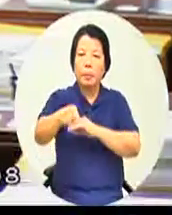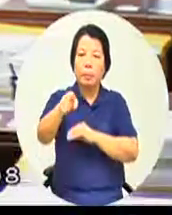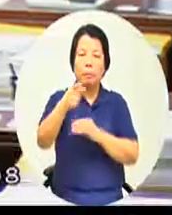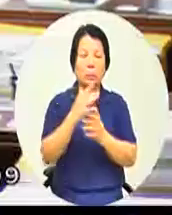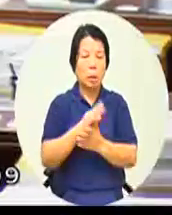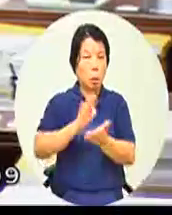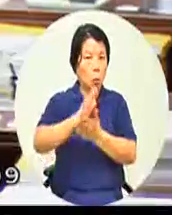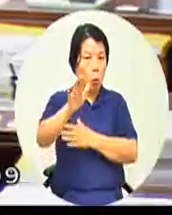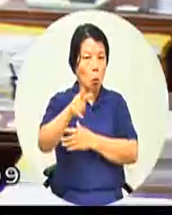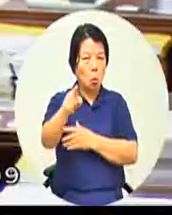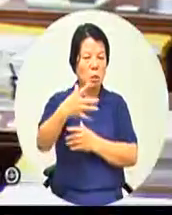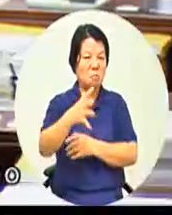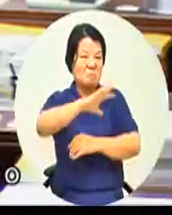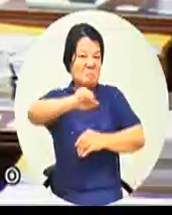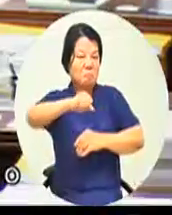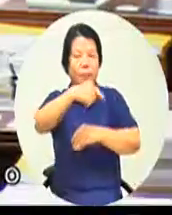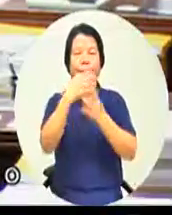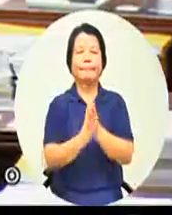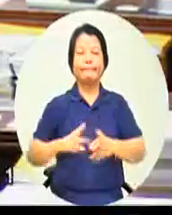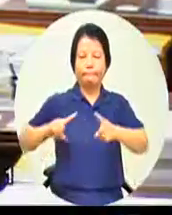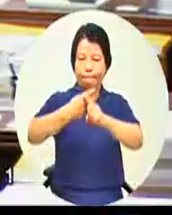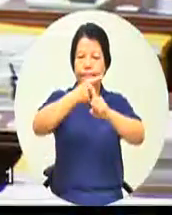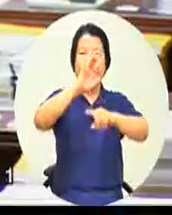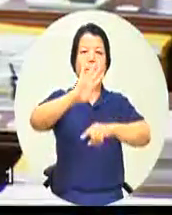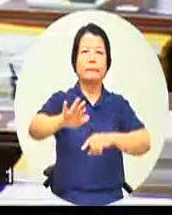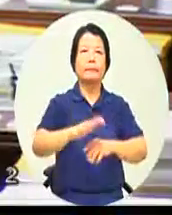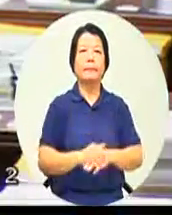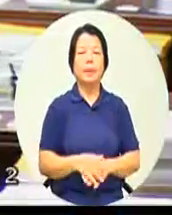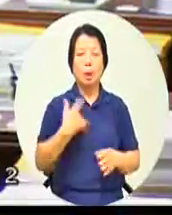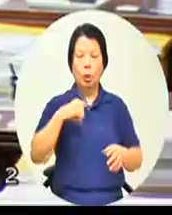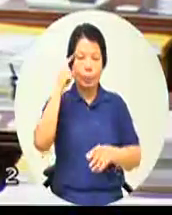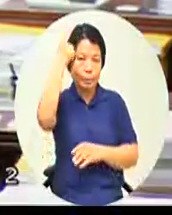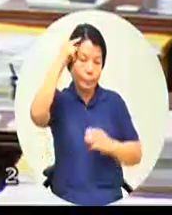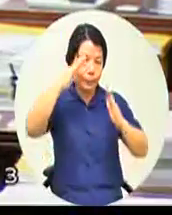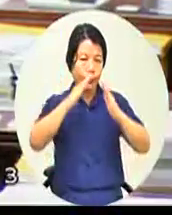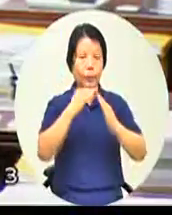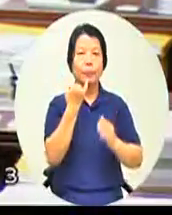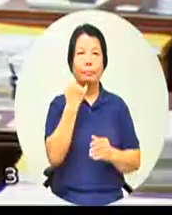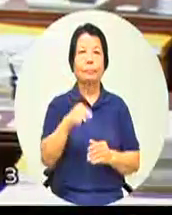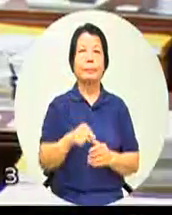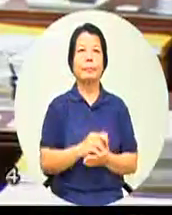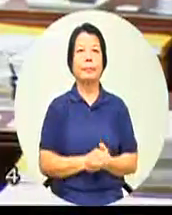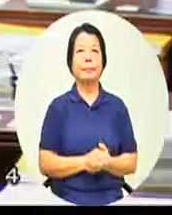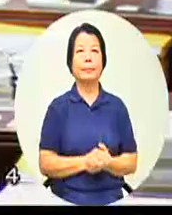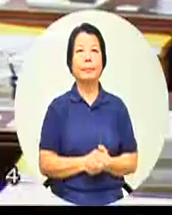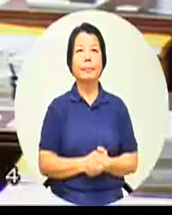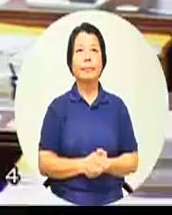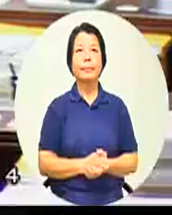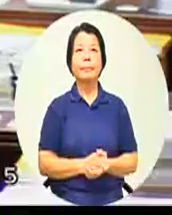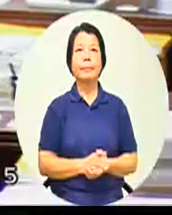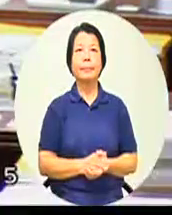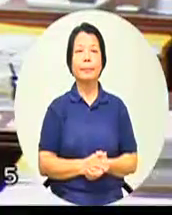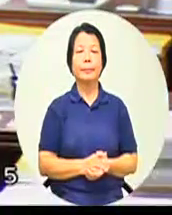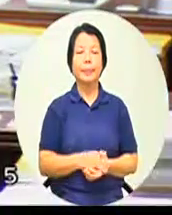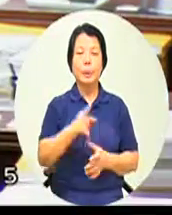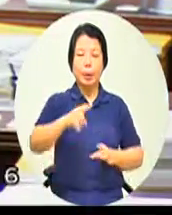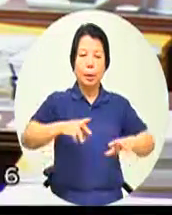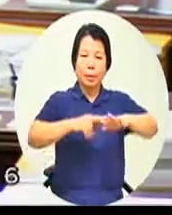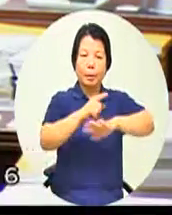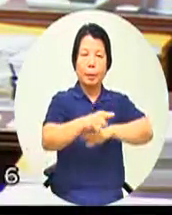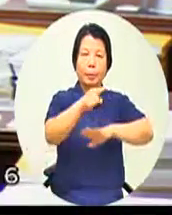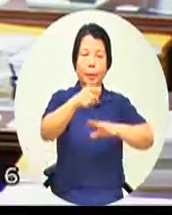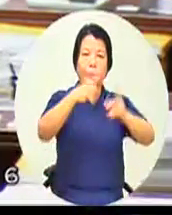议的，但是用纪念馆的形式哈，其实是非常好的。那个王大宇局长，其实这个老丁骂哈，其